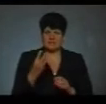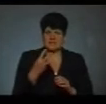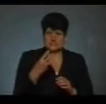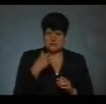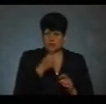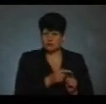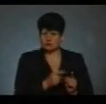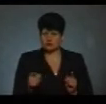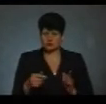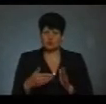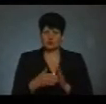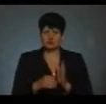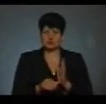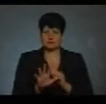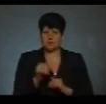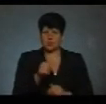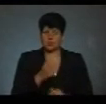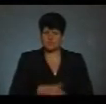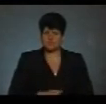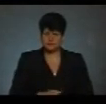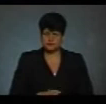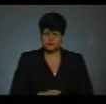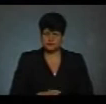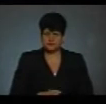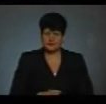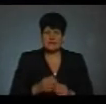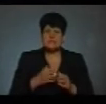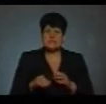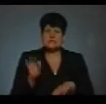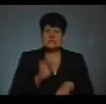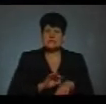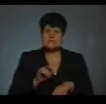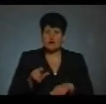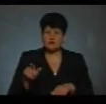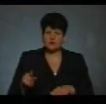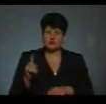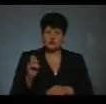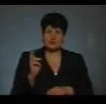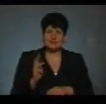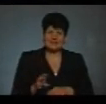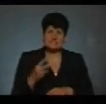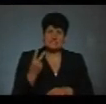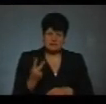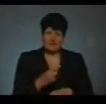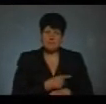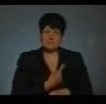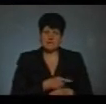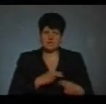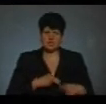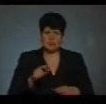30 до 65 років. Серед захворівших – 132 медичних